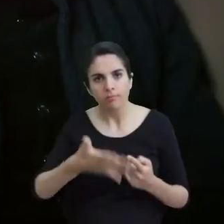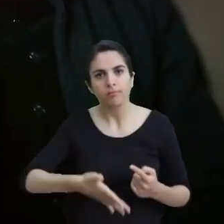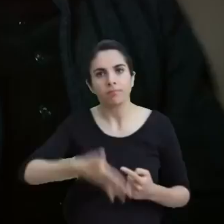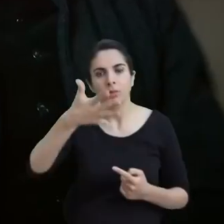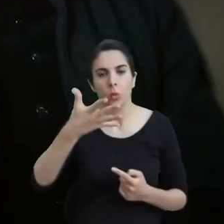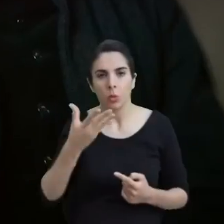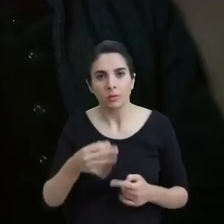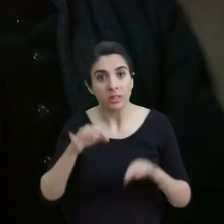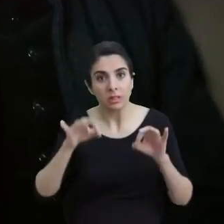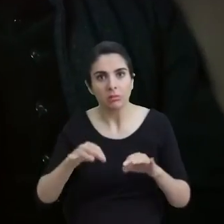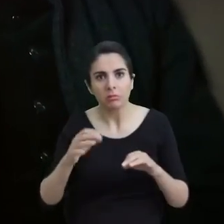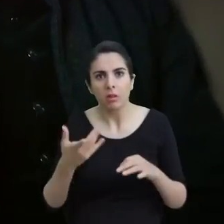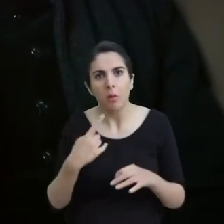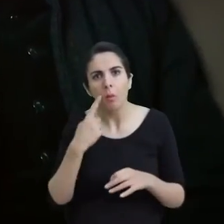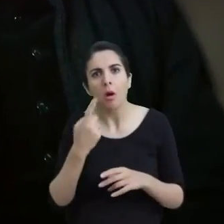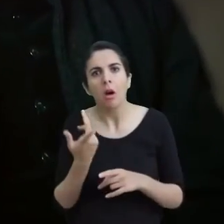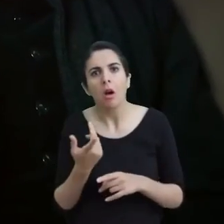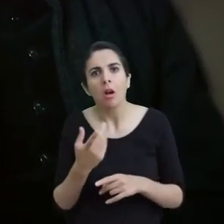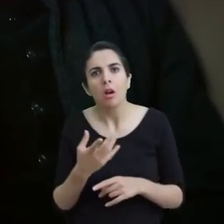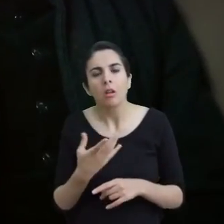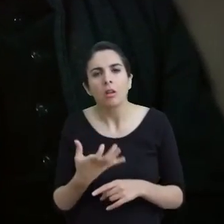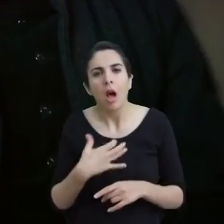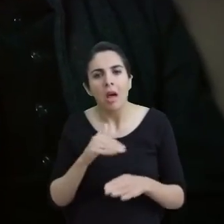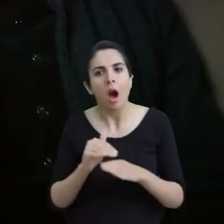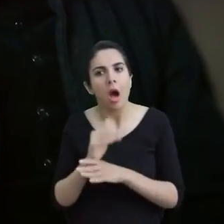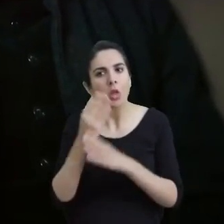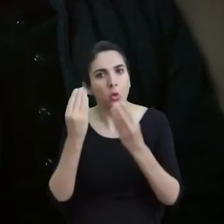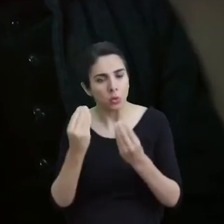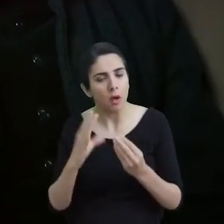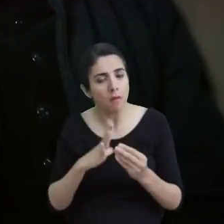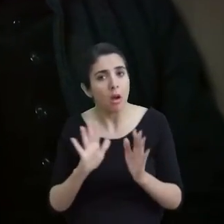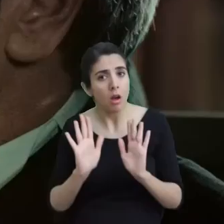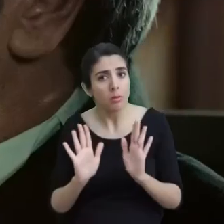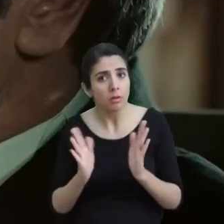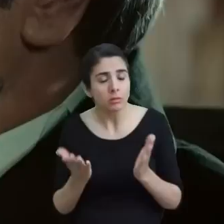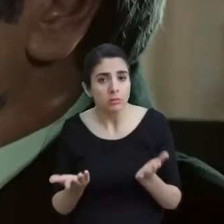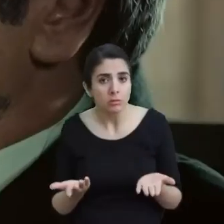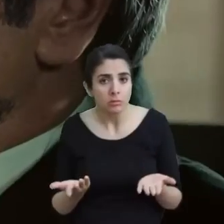Bugünlere geldi. Şimdi hayal bile edemeyeceği kadar güzel bir hayatı var ama işte